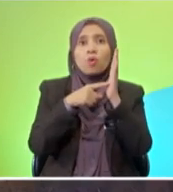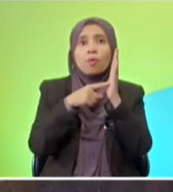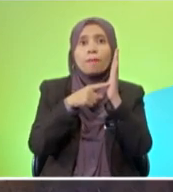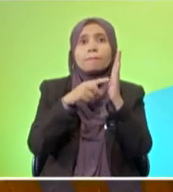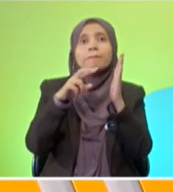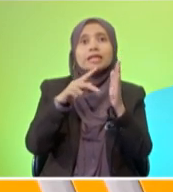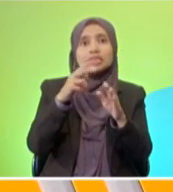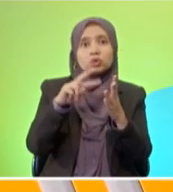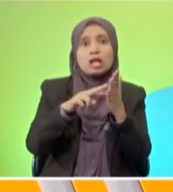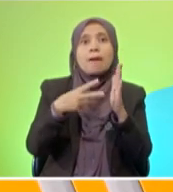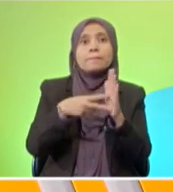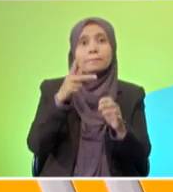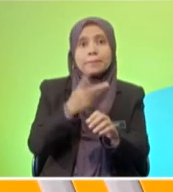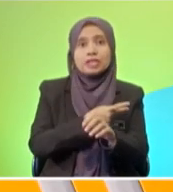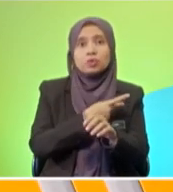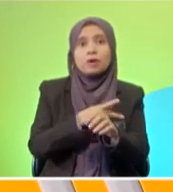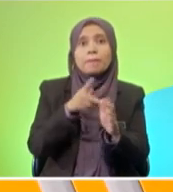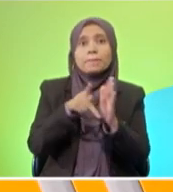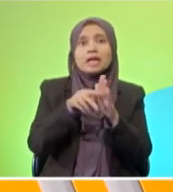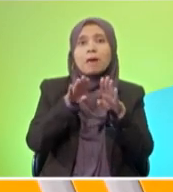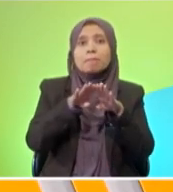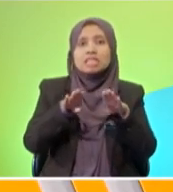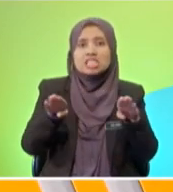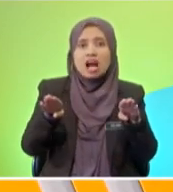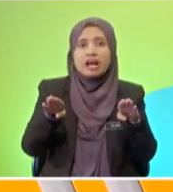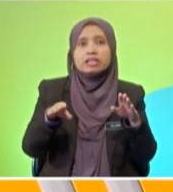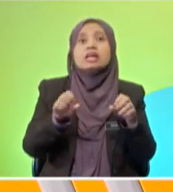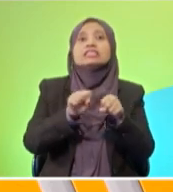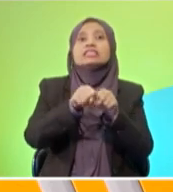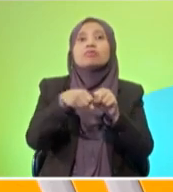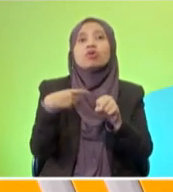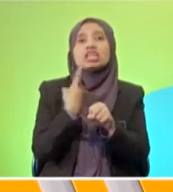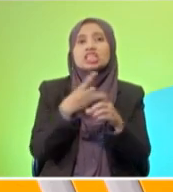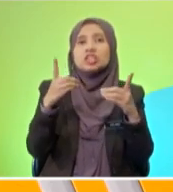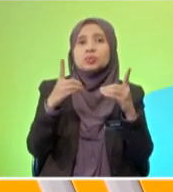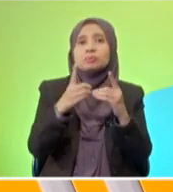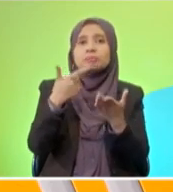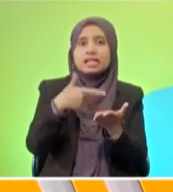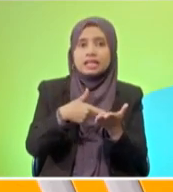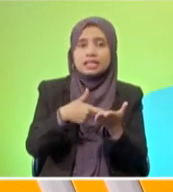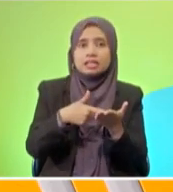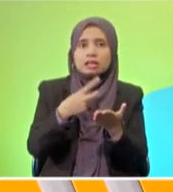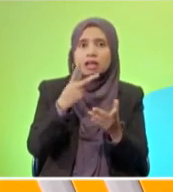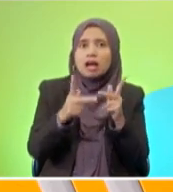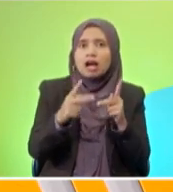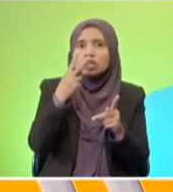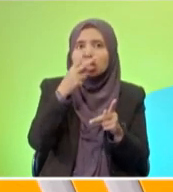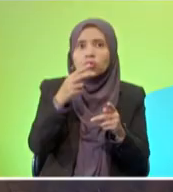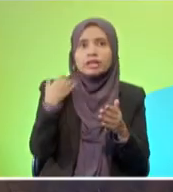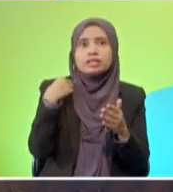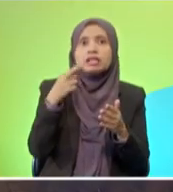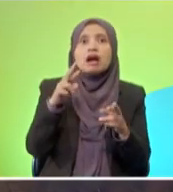pantun perpisahan Semoga kita akan jumpa lagi kalau kita tengok gambar ada dua orang